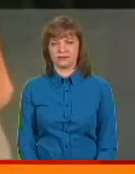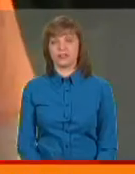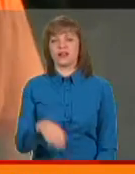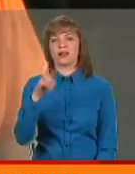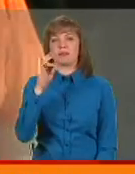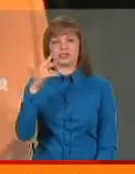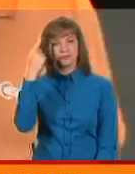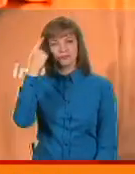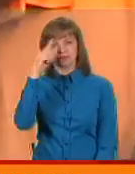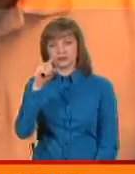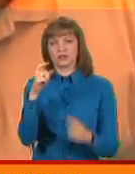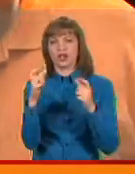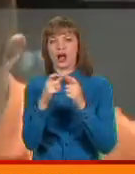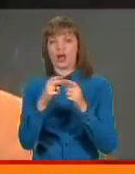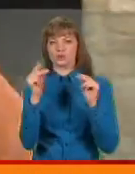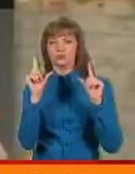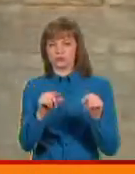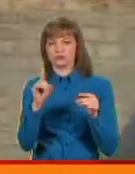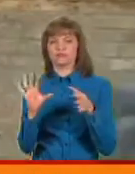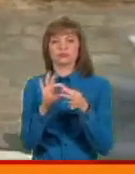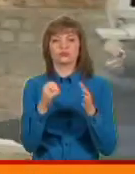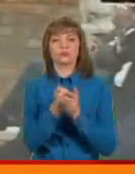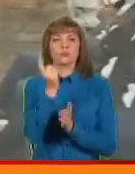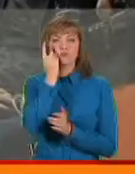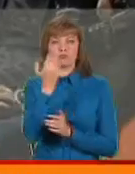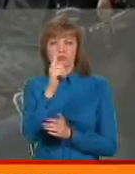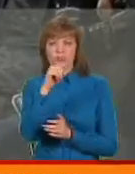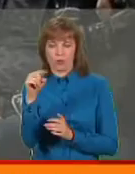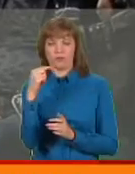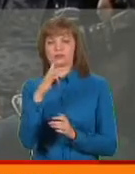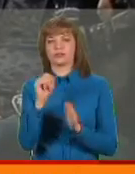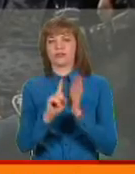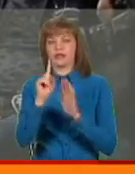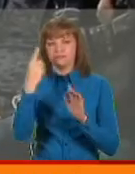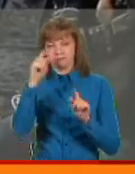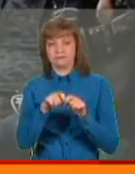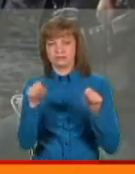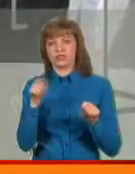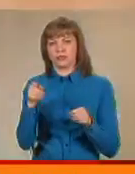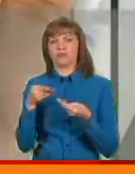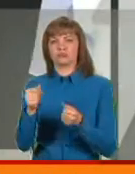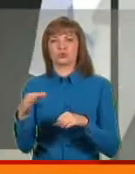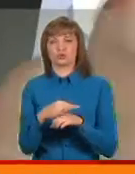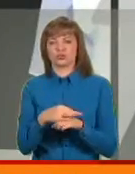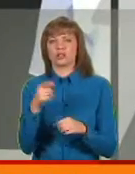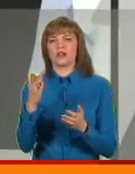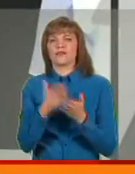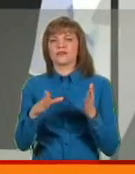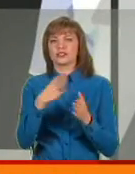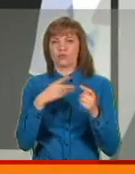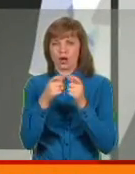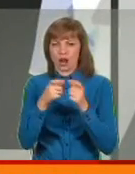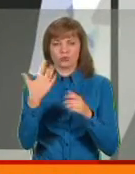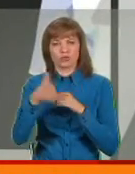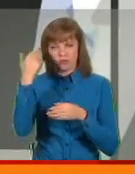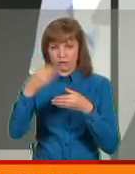Максим вигадав віртуальну карту знижок. Вона прив'язана до мобільного номера. На стартап його надихнула дружина. Всі мої знижкові картки вже давно